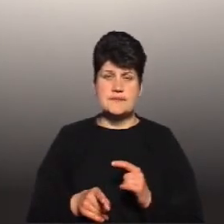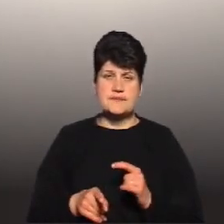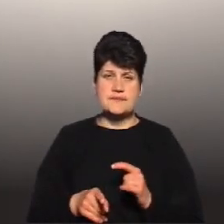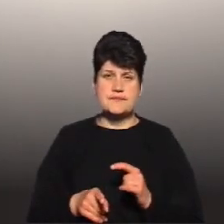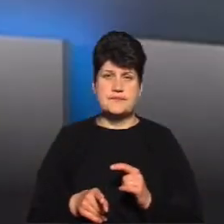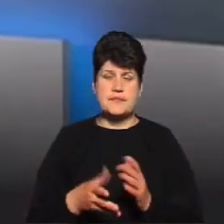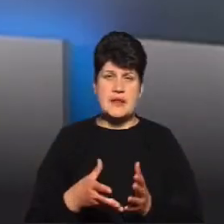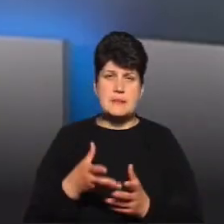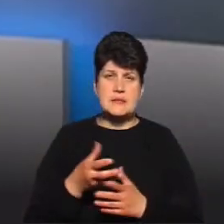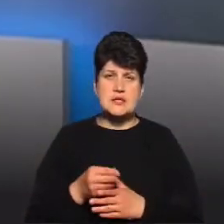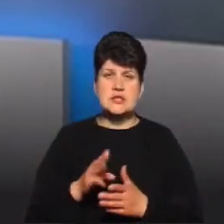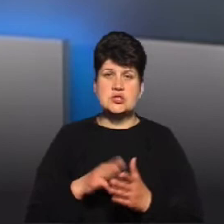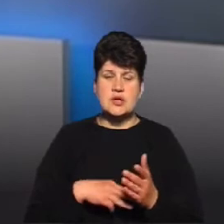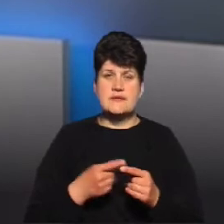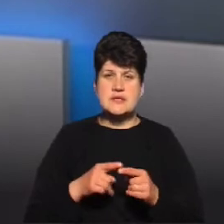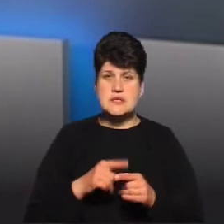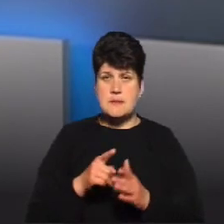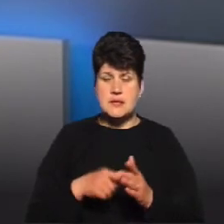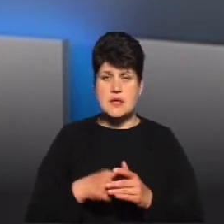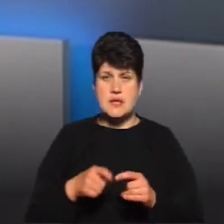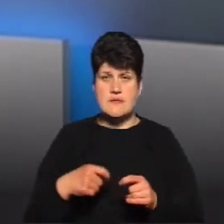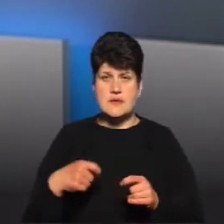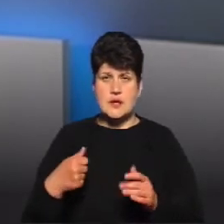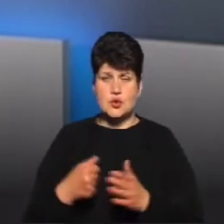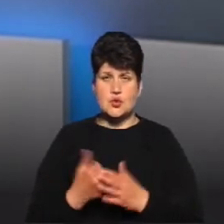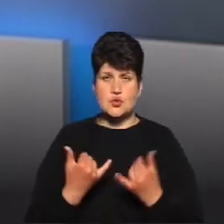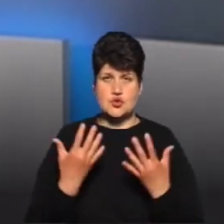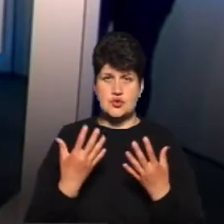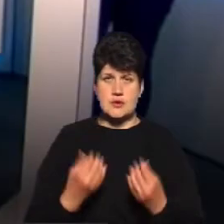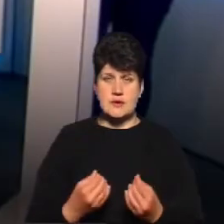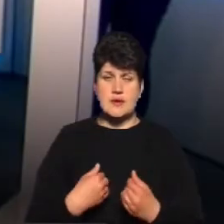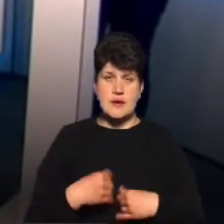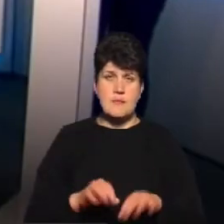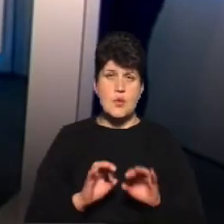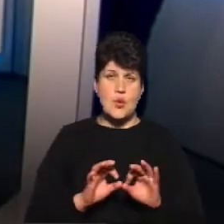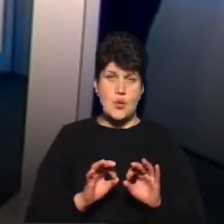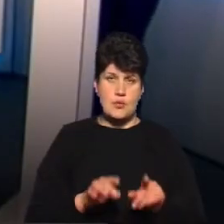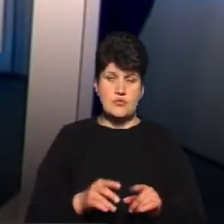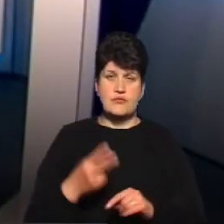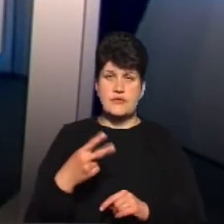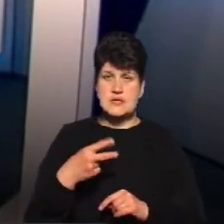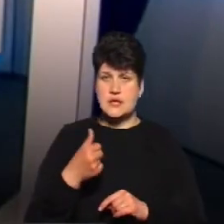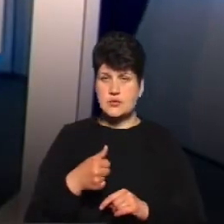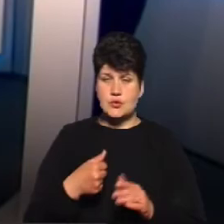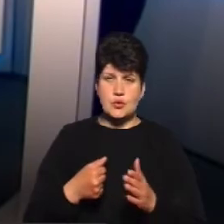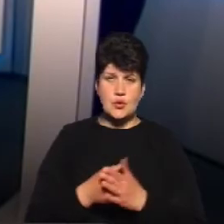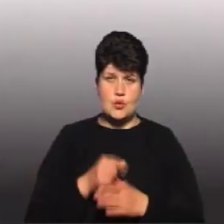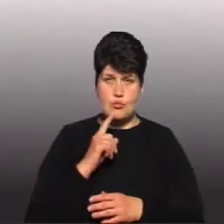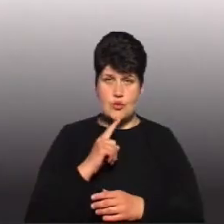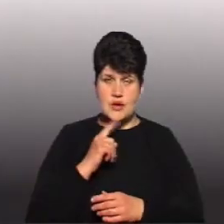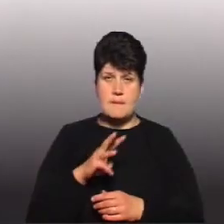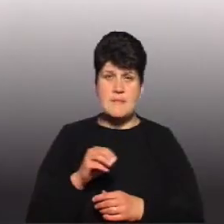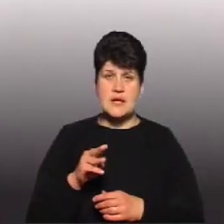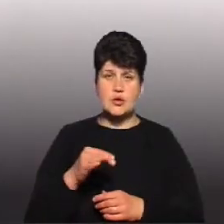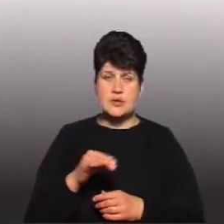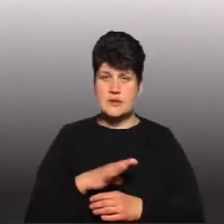штрафи, і це все питання відтягувалося до сьогоднішнього дня. Якщо можна, я прокоментую. В 2020 році, допоки методика не вступила у дію, у нас, на жаль,